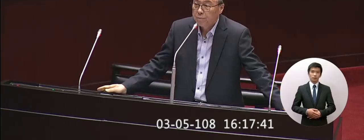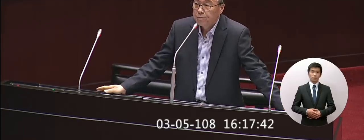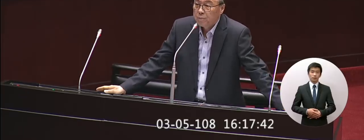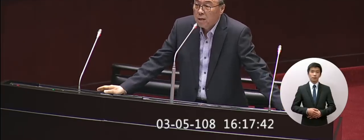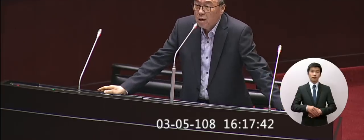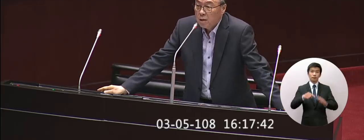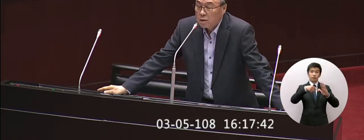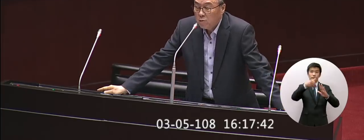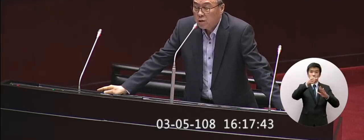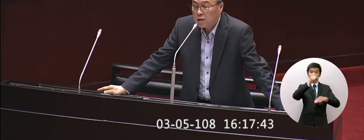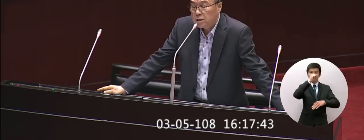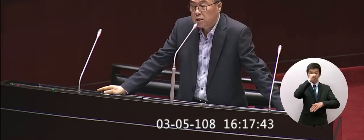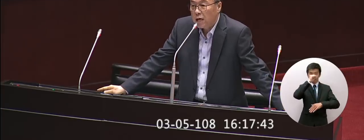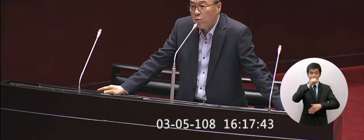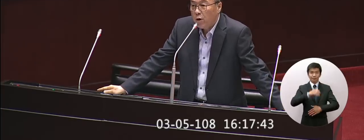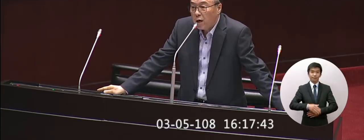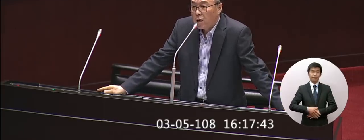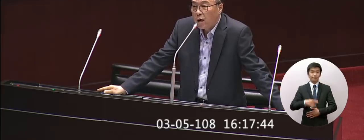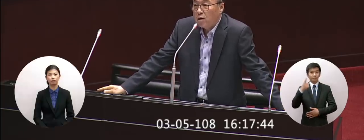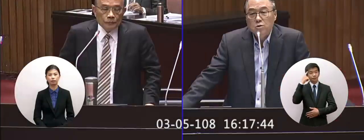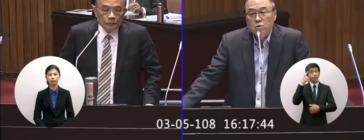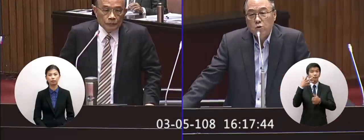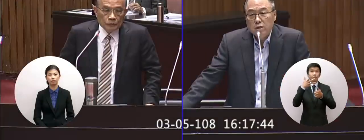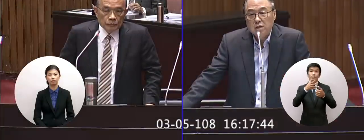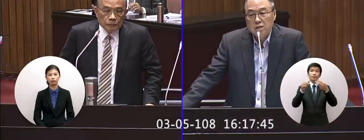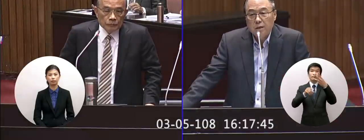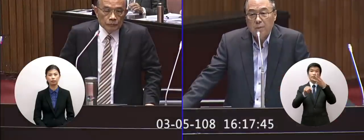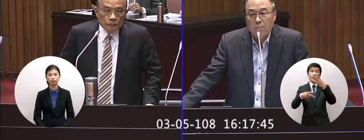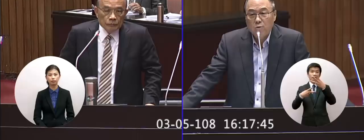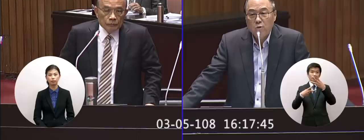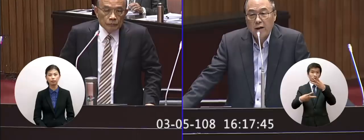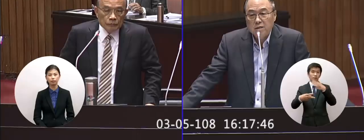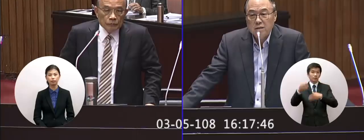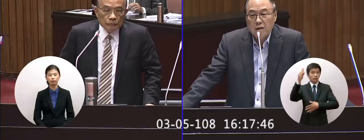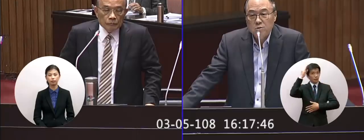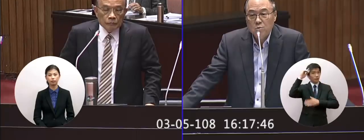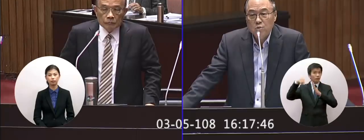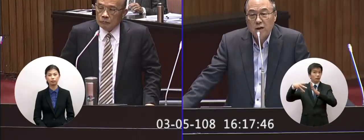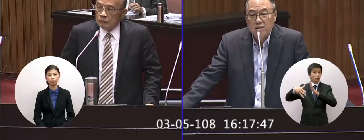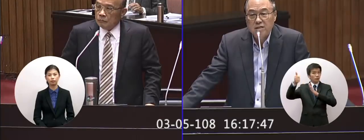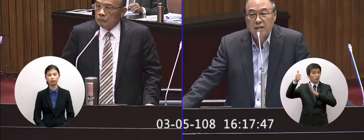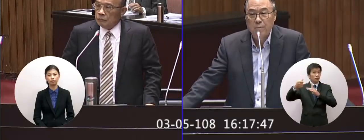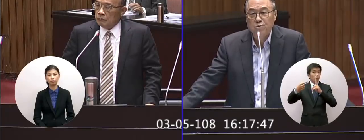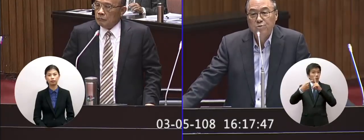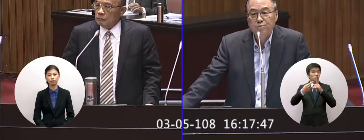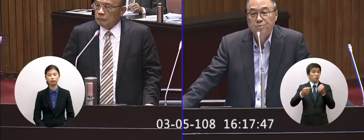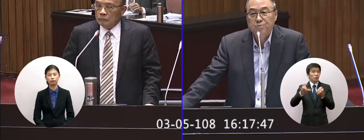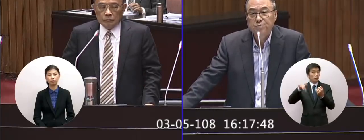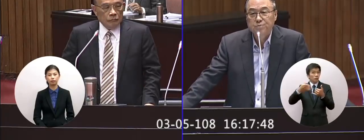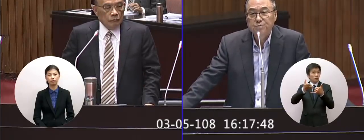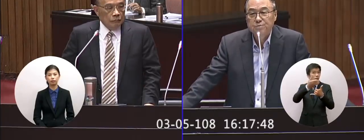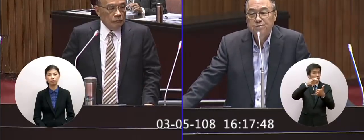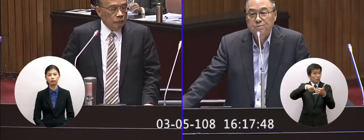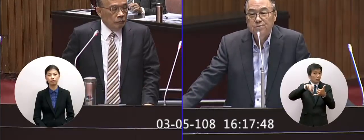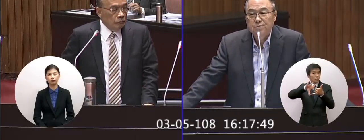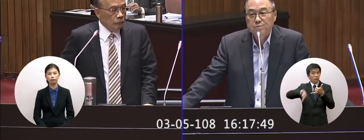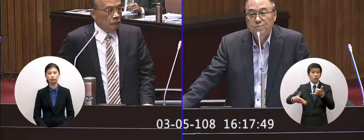苏院长好。 哎，委员你好。 请问一下，3月2号，苏院长是在北部，还是在中部，还是在南部？